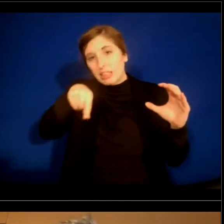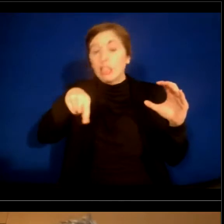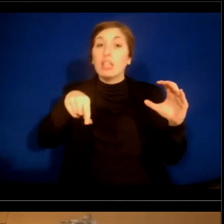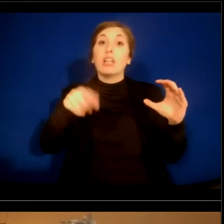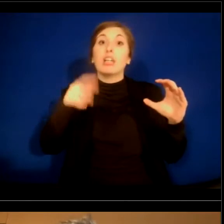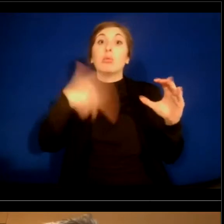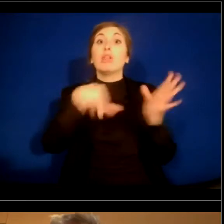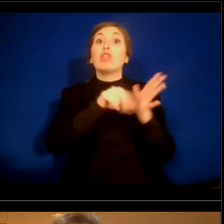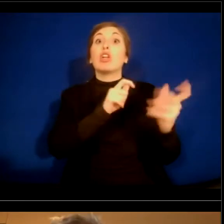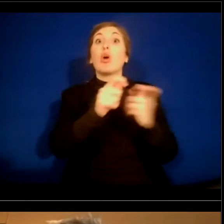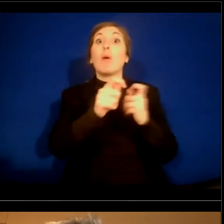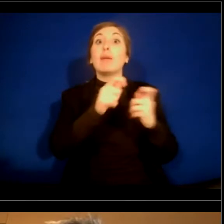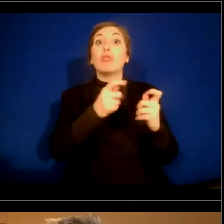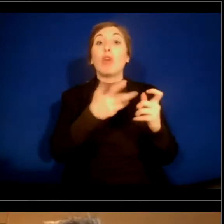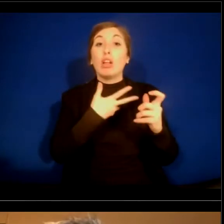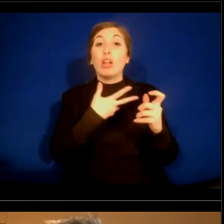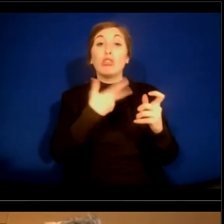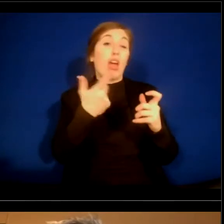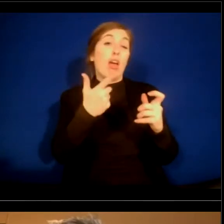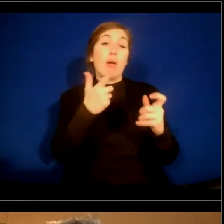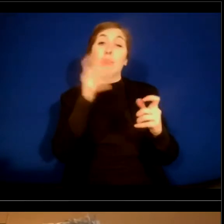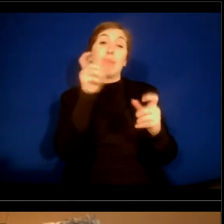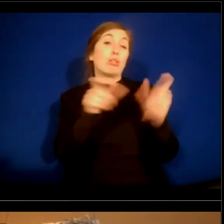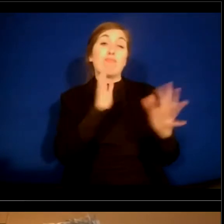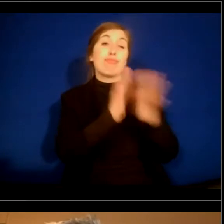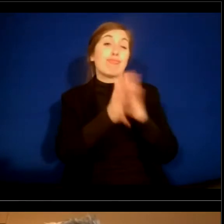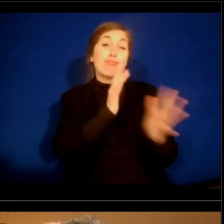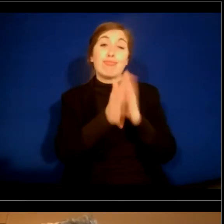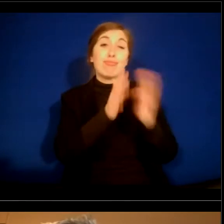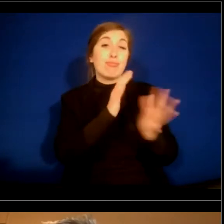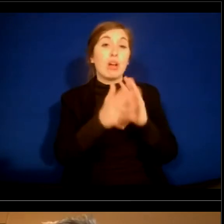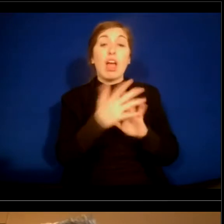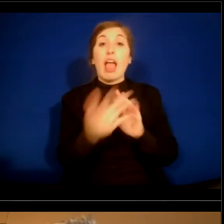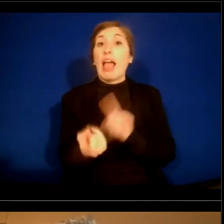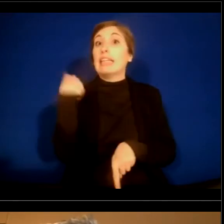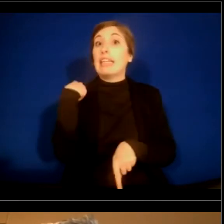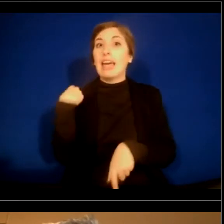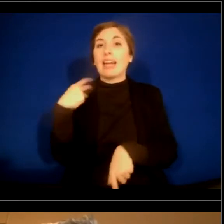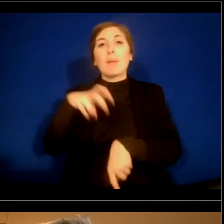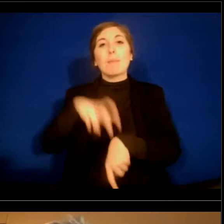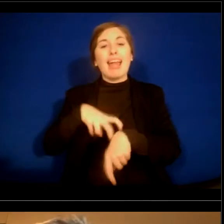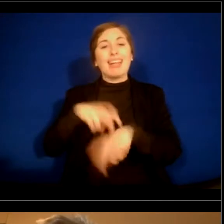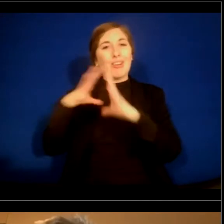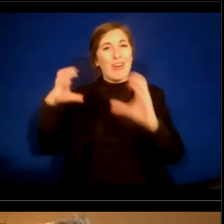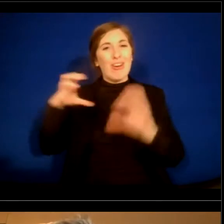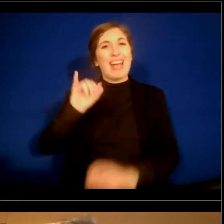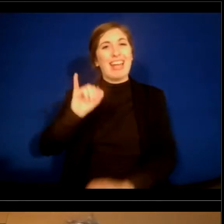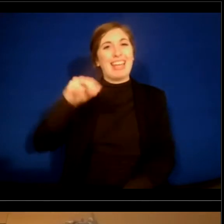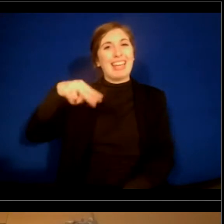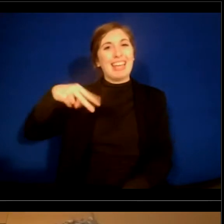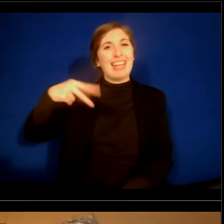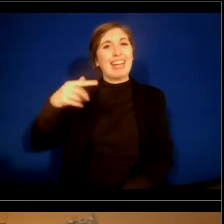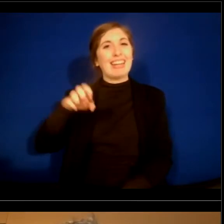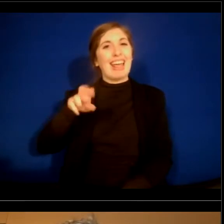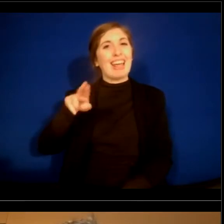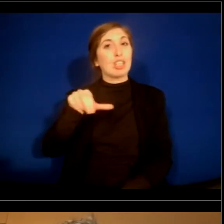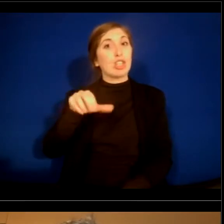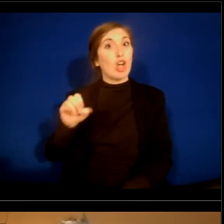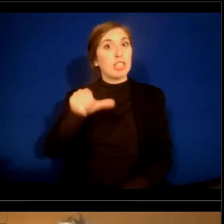Io ho incontrato il medico di Intersos che sta lavorando in un altro